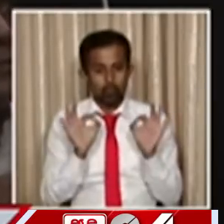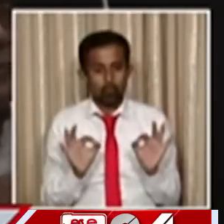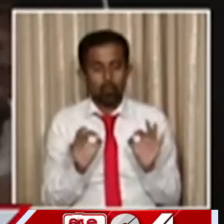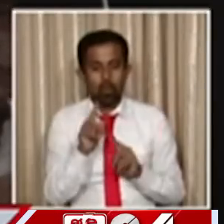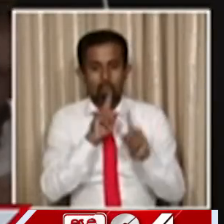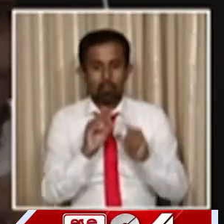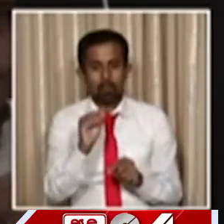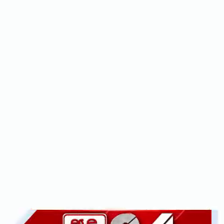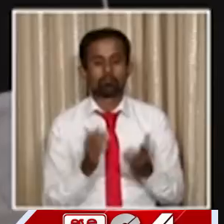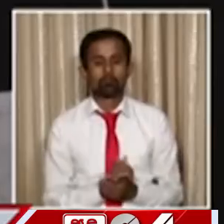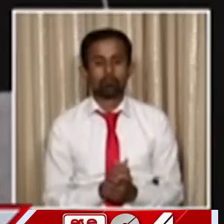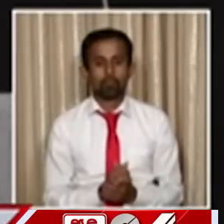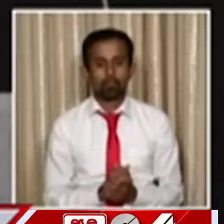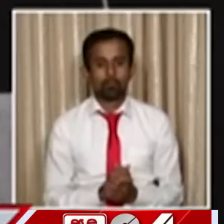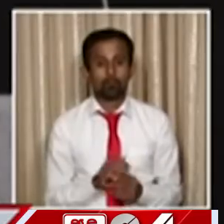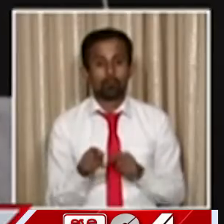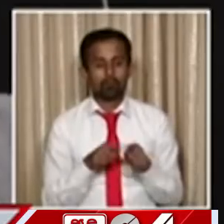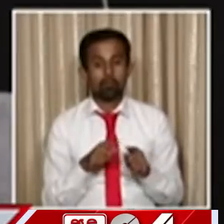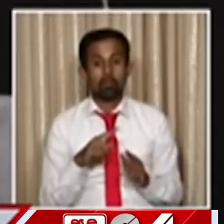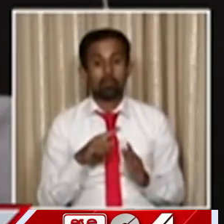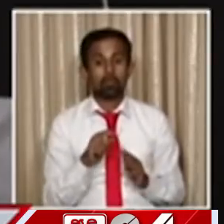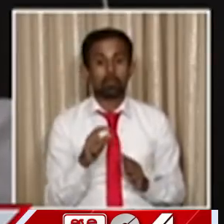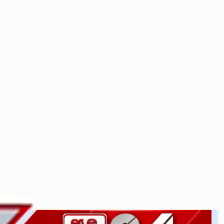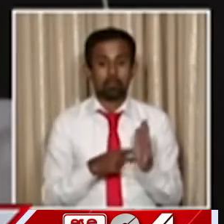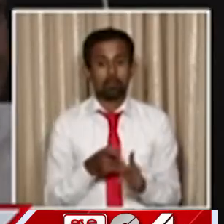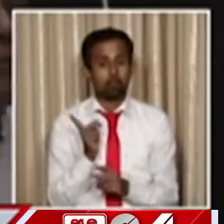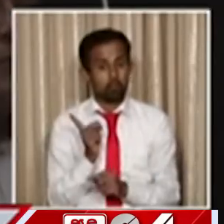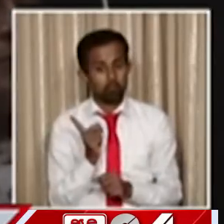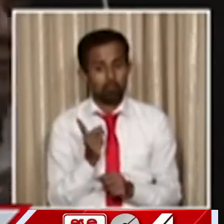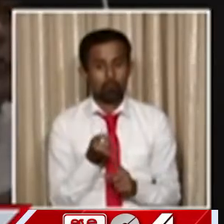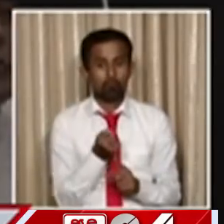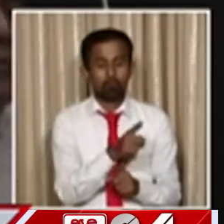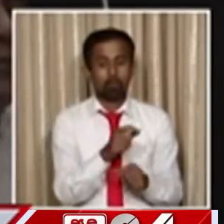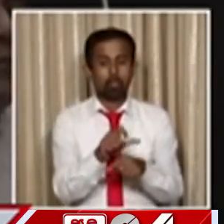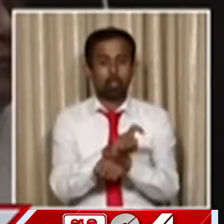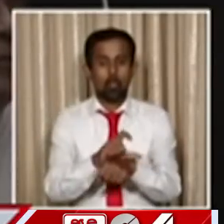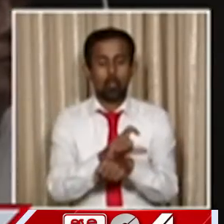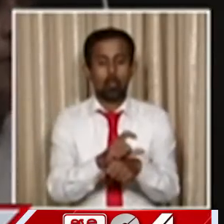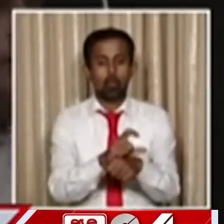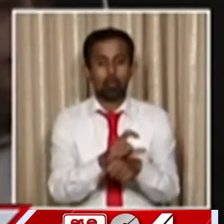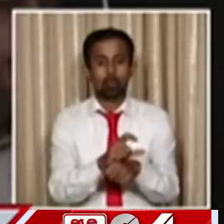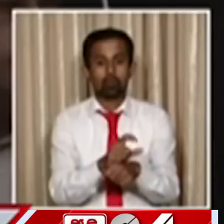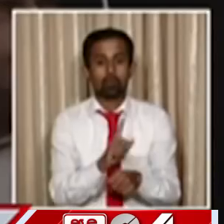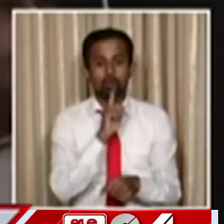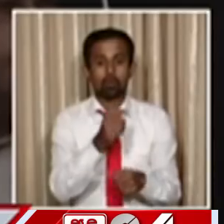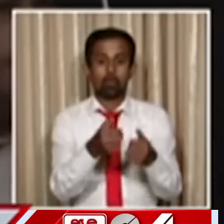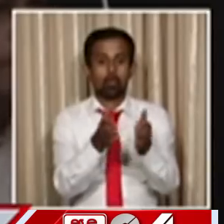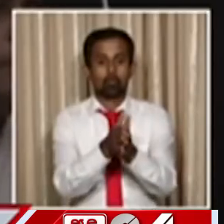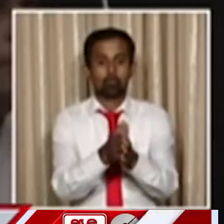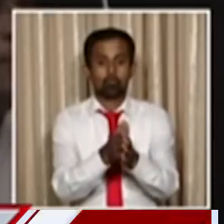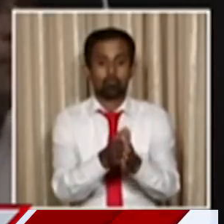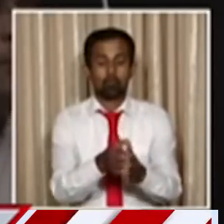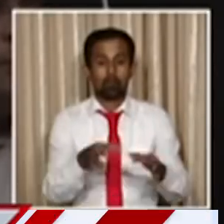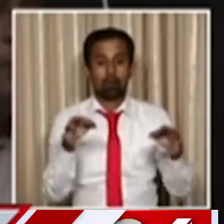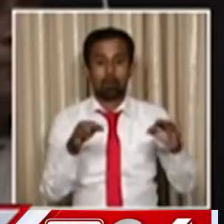කතා කරනවා නම් අපි එපැත්ත ගන්නවා මේ විදියට ජනක රත්නායකට දෙන්න තරවටුව අනෙකුත් ස්වාධීන කොමිෂන් සභාවල අයටත් කියනවා උඹලත් දඟලවොත් උඹලත්